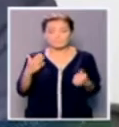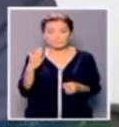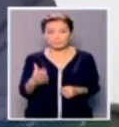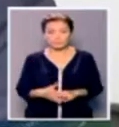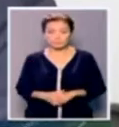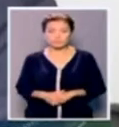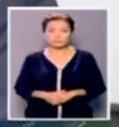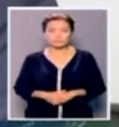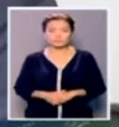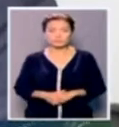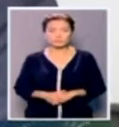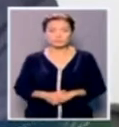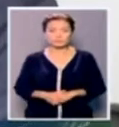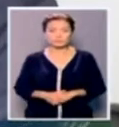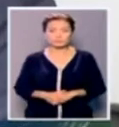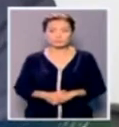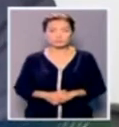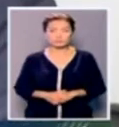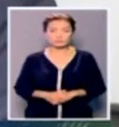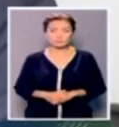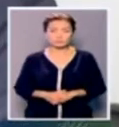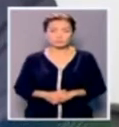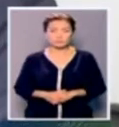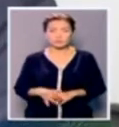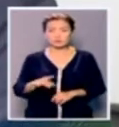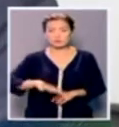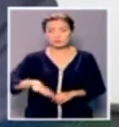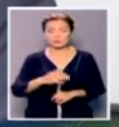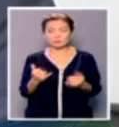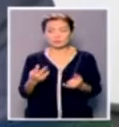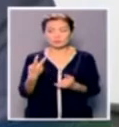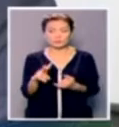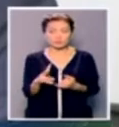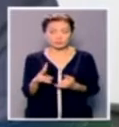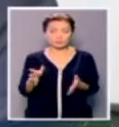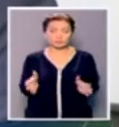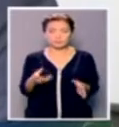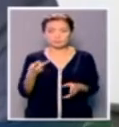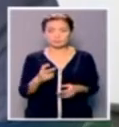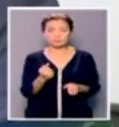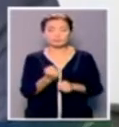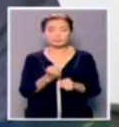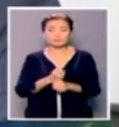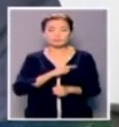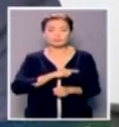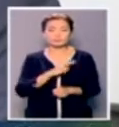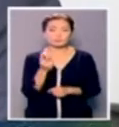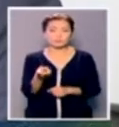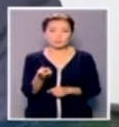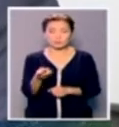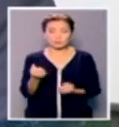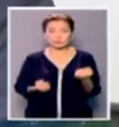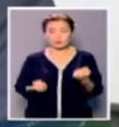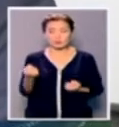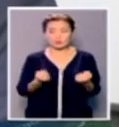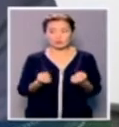отыр. Бұл мақсатта мекемемен қазіргі уақытта 2 автогрейдер, 2 погрузчик, 2 маз автокөлігі